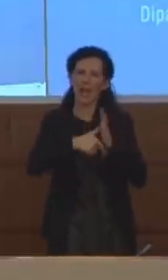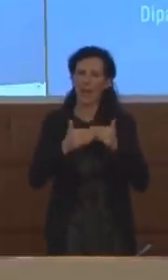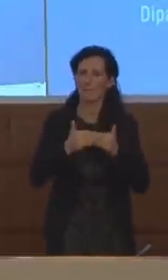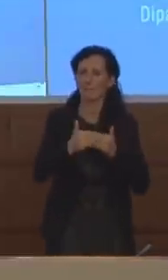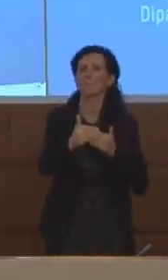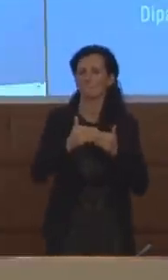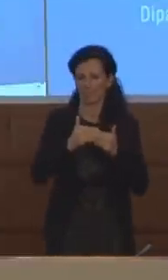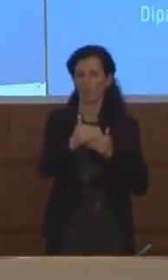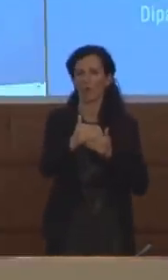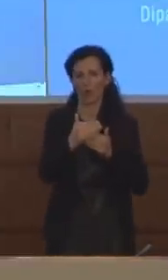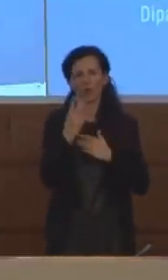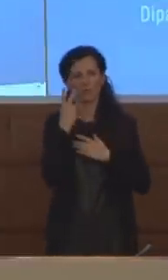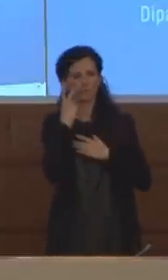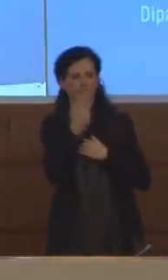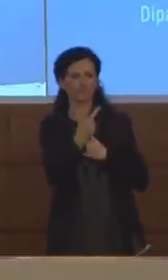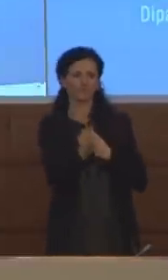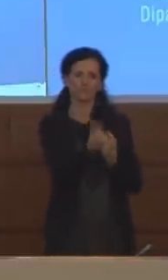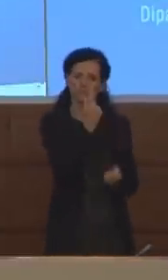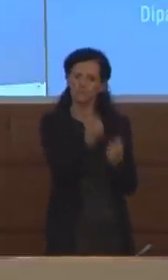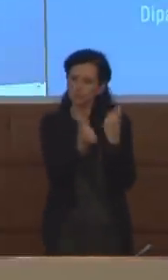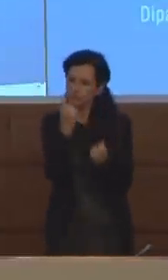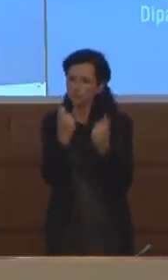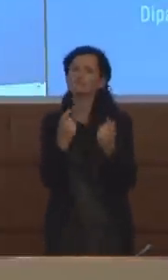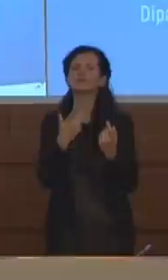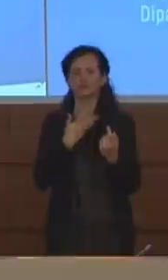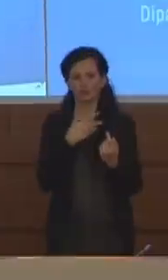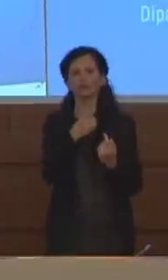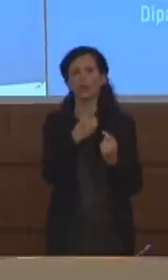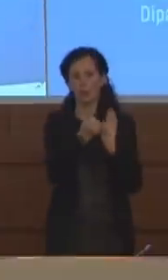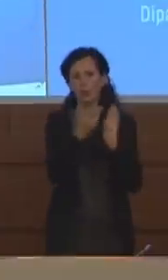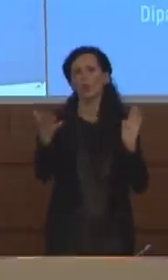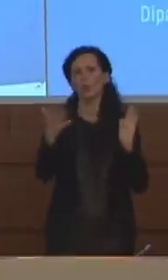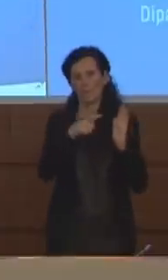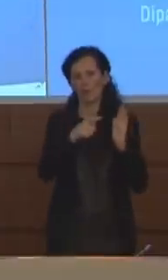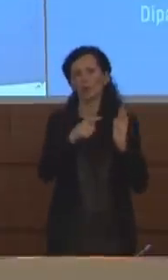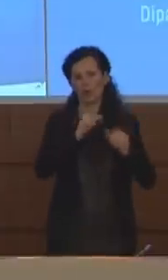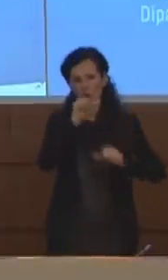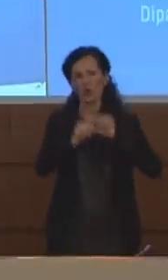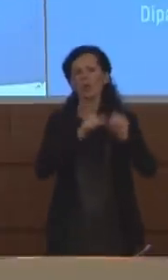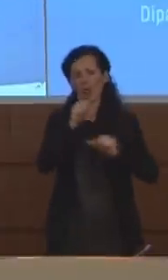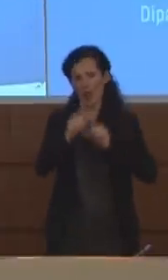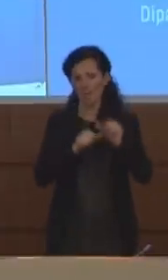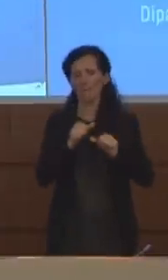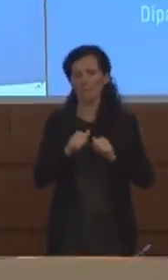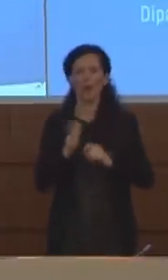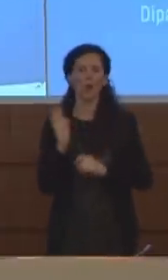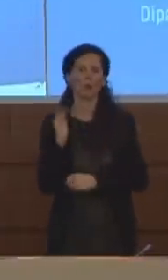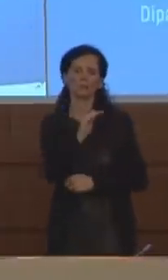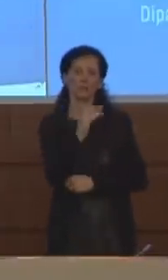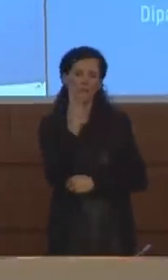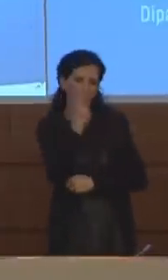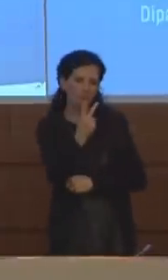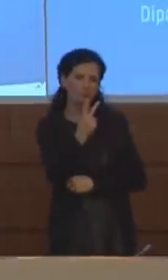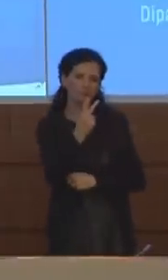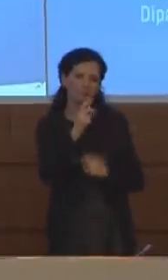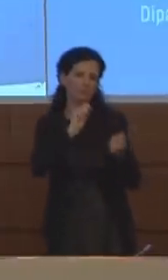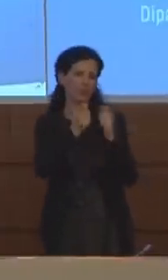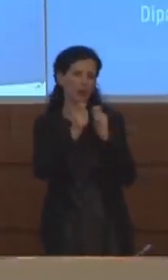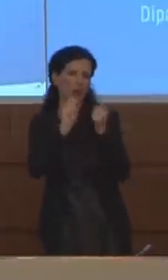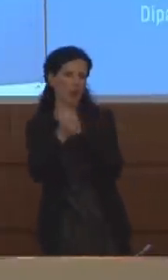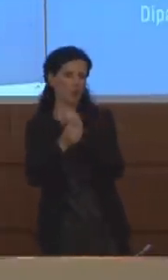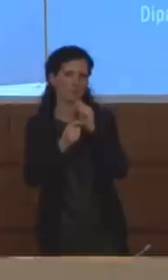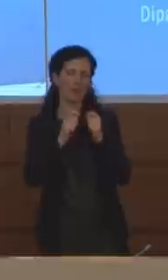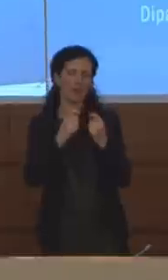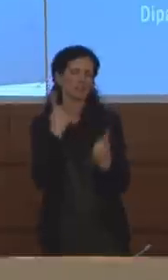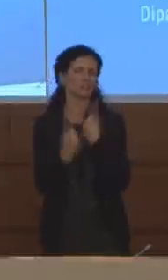troviamo evidenza anche nei dati che quotidianamente vengono riportati e seconda considerazione è una considerazione